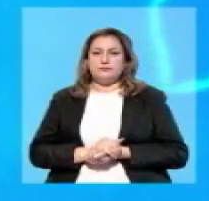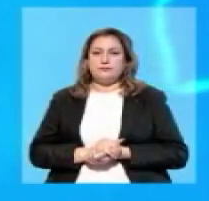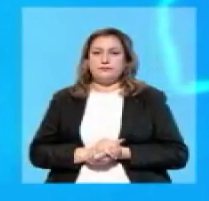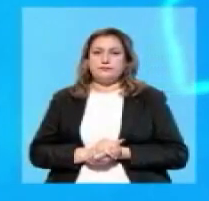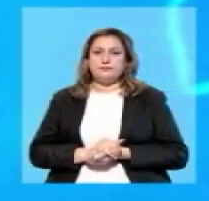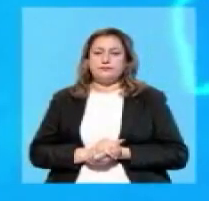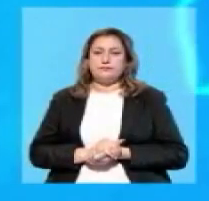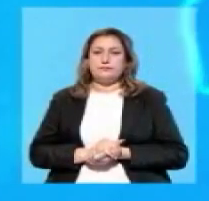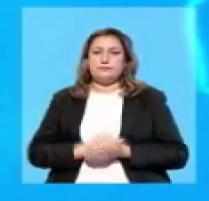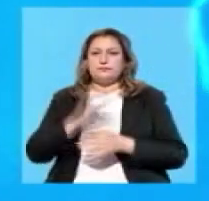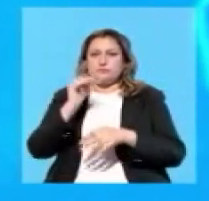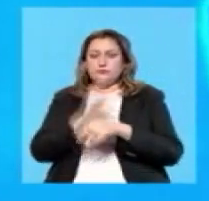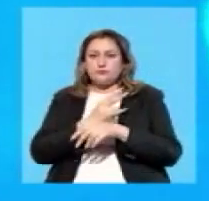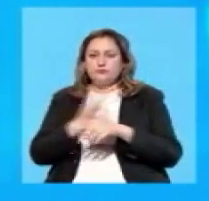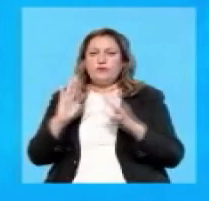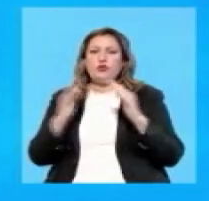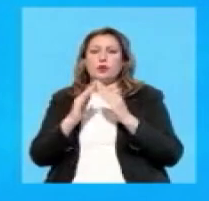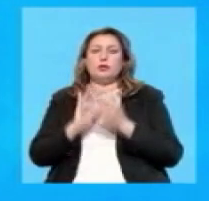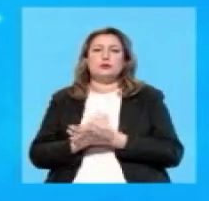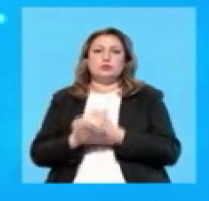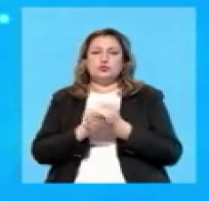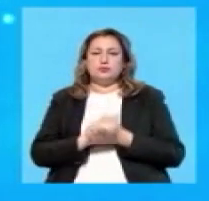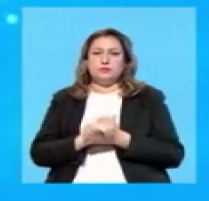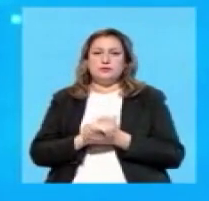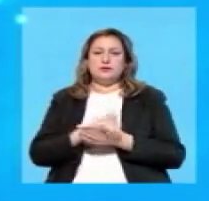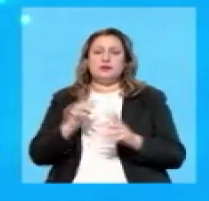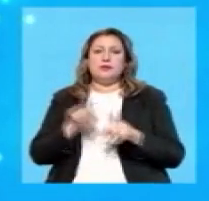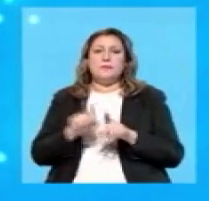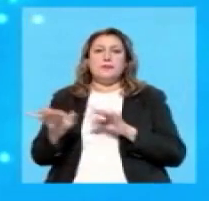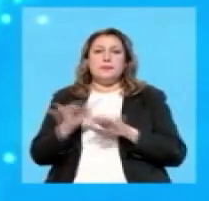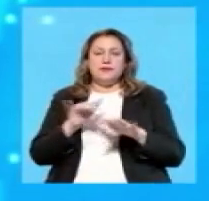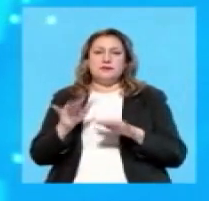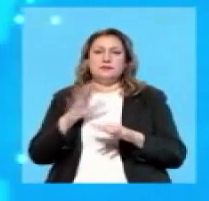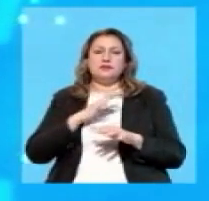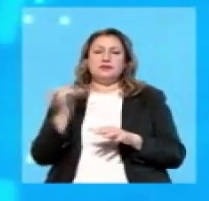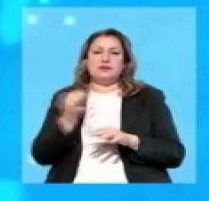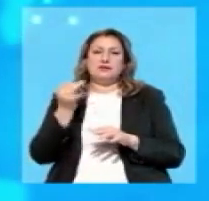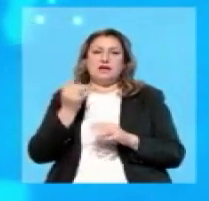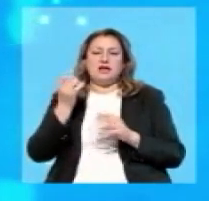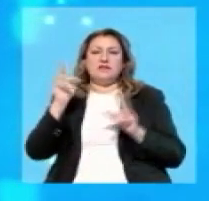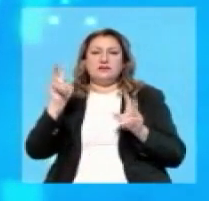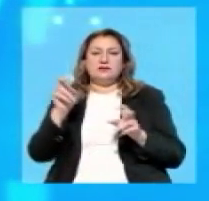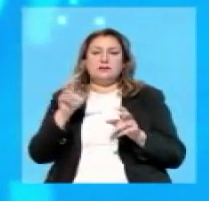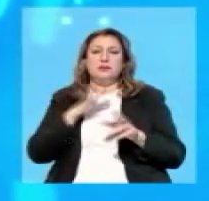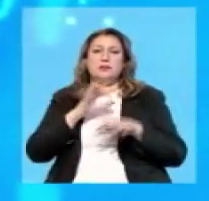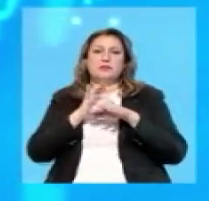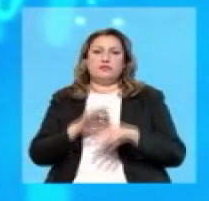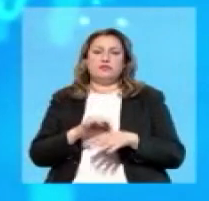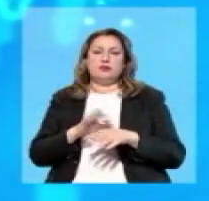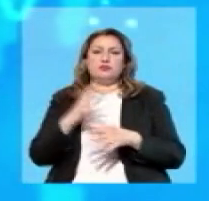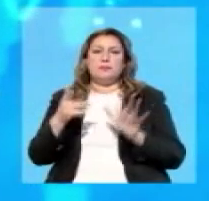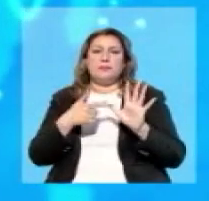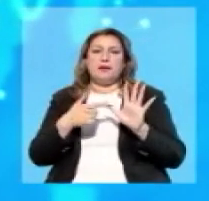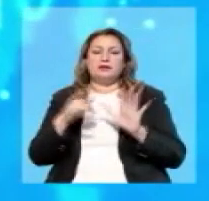Достық үйінде түн осындай атауға ие мәдени іс-шара осымен 5-ші мәрте ұйымдастырылды. Биыл ол балалар жылына сондай Қазақстанның